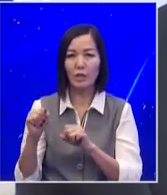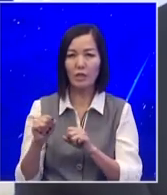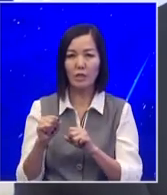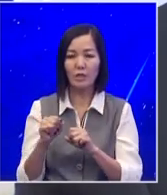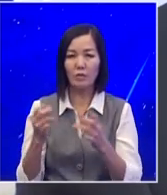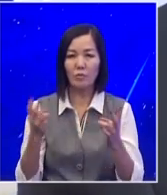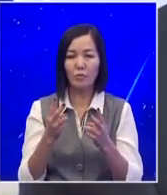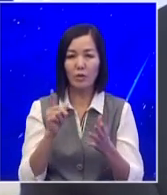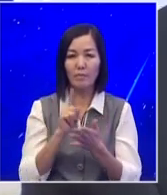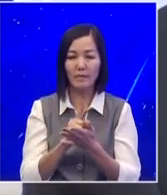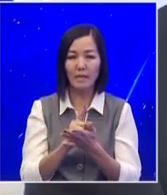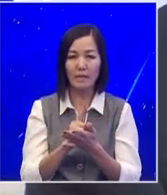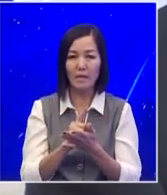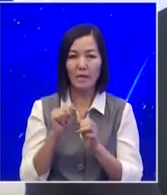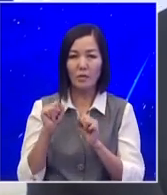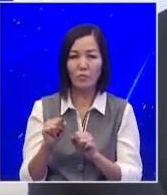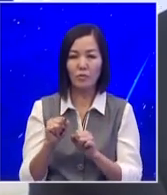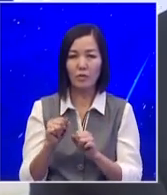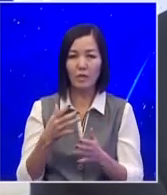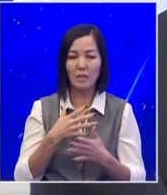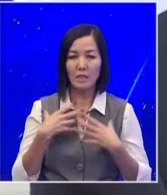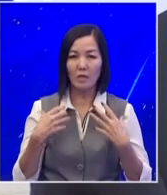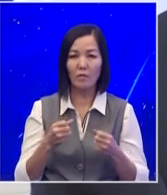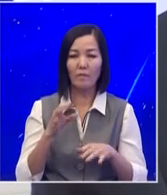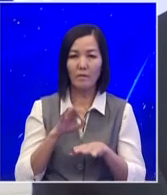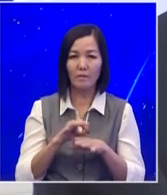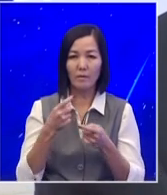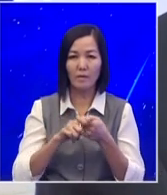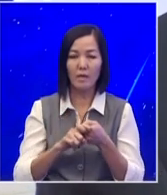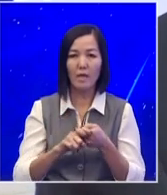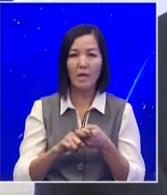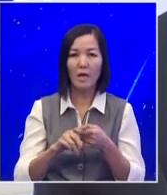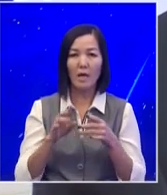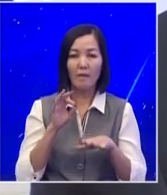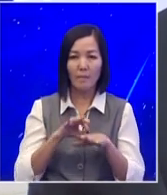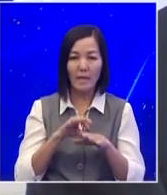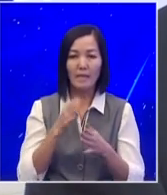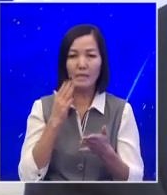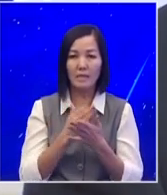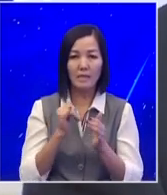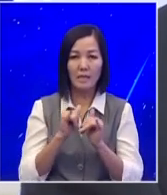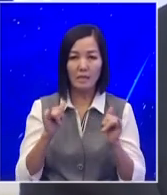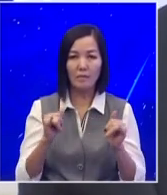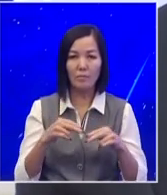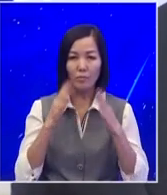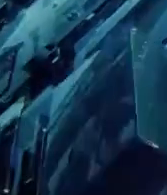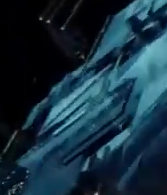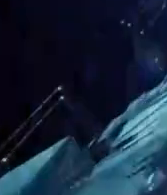носите маски, так как инфекция никуда не ушла, она распространяется, будьте